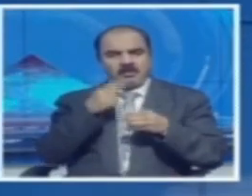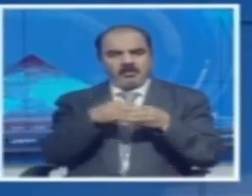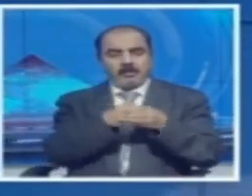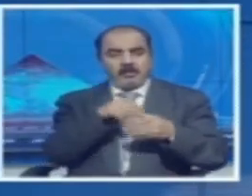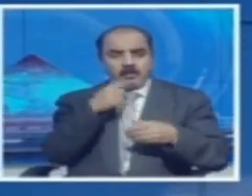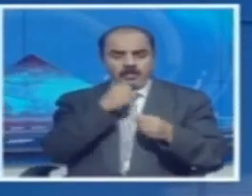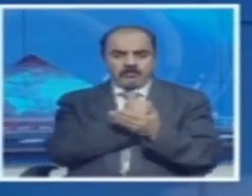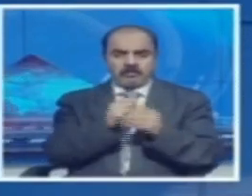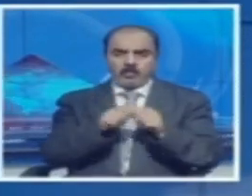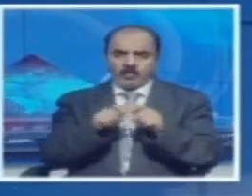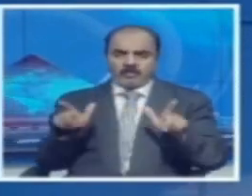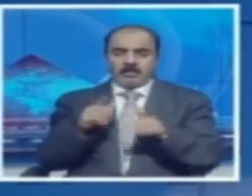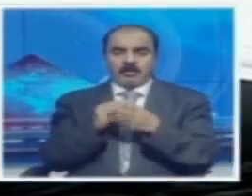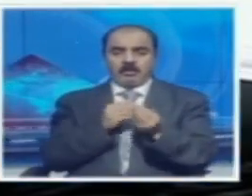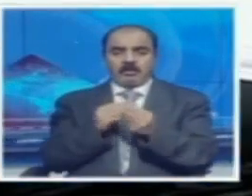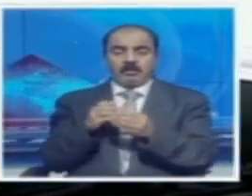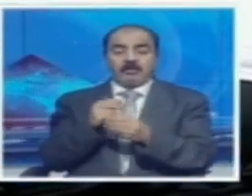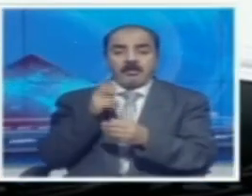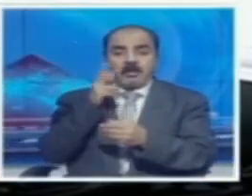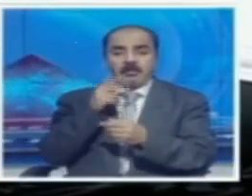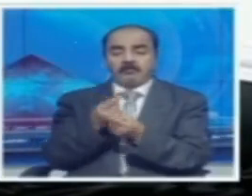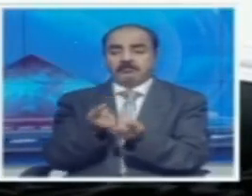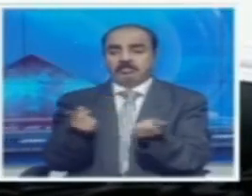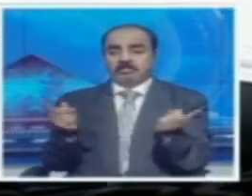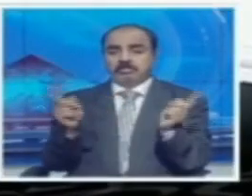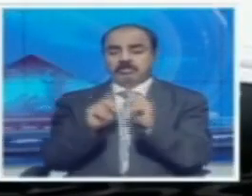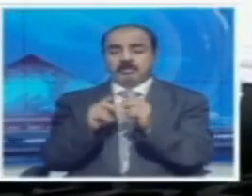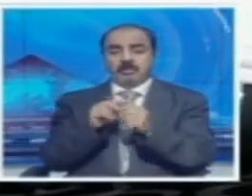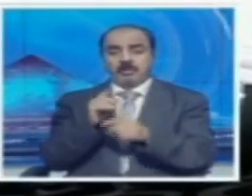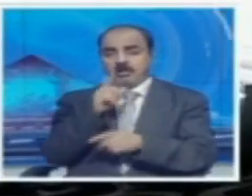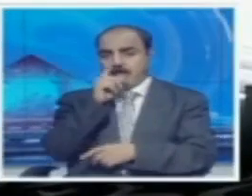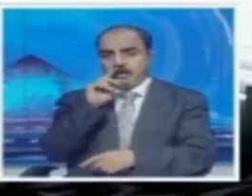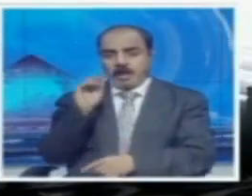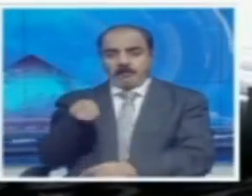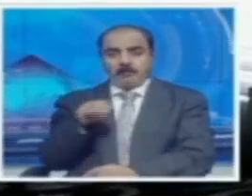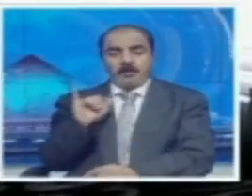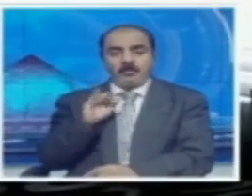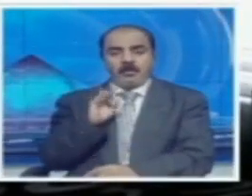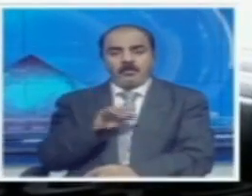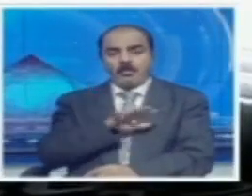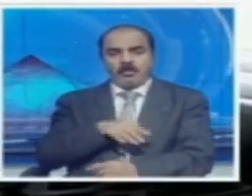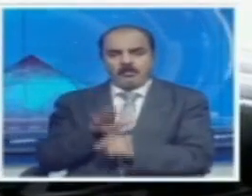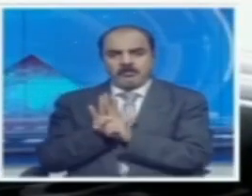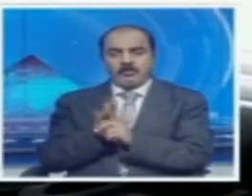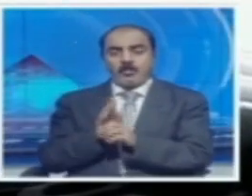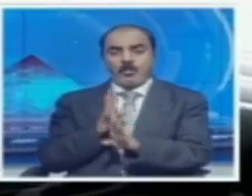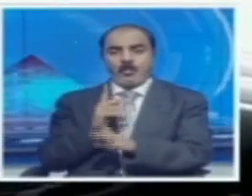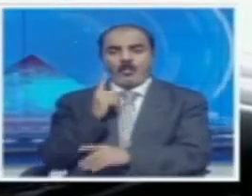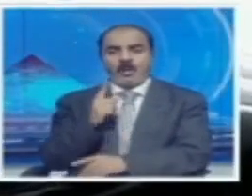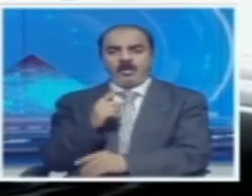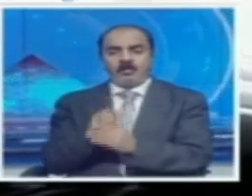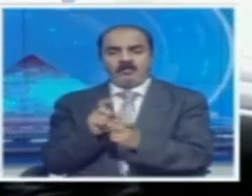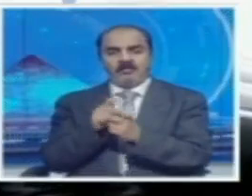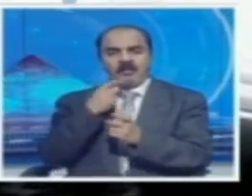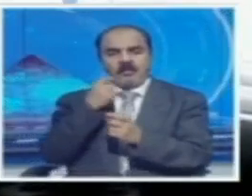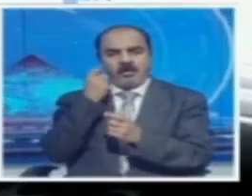الإرهابية، وشدد جمعة خلال مؤتمر الوحدة الإسلامية بدولة الإمارات على ضرورة وقوف الجميع صفا واحدا في وجه